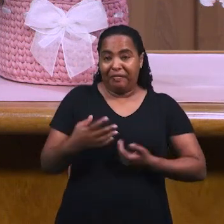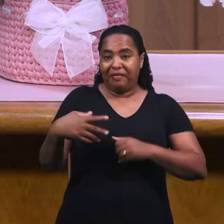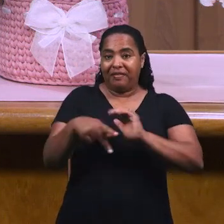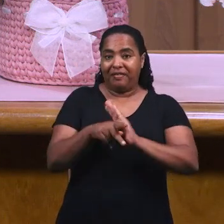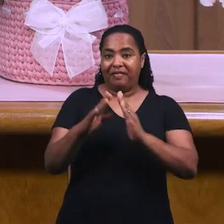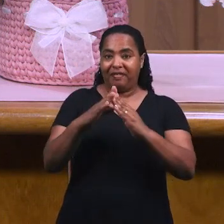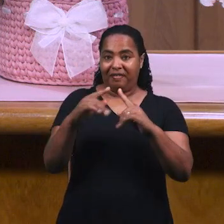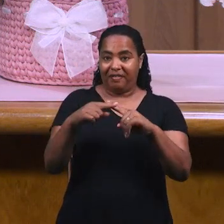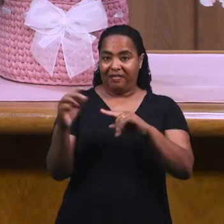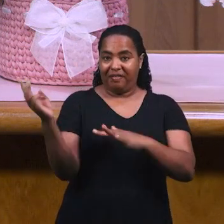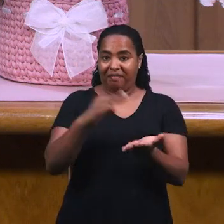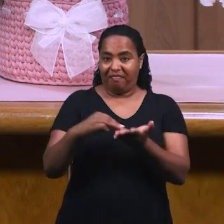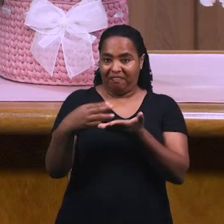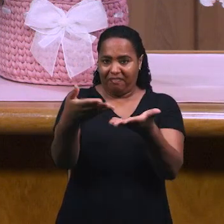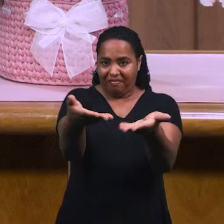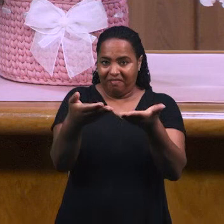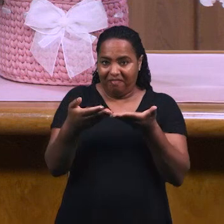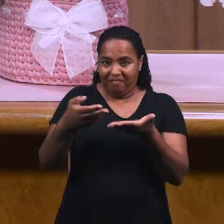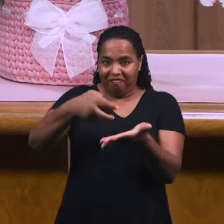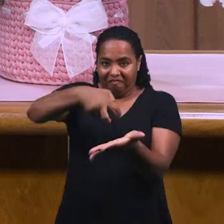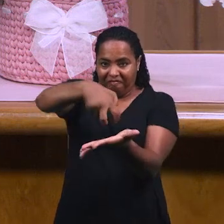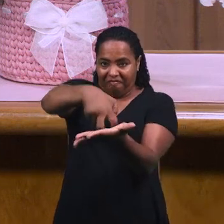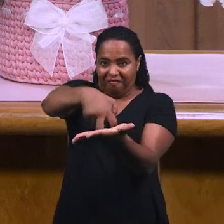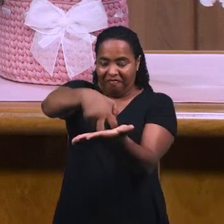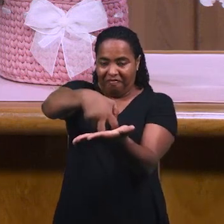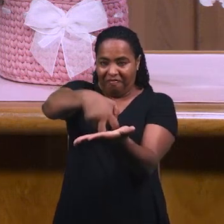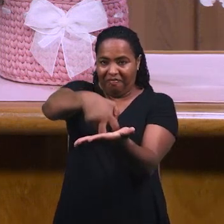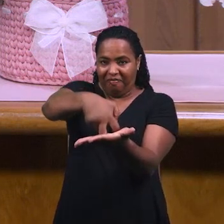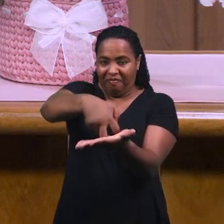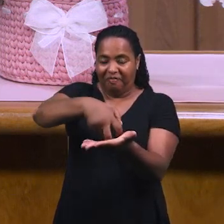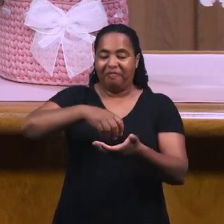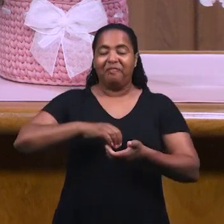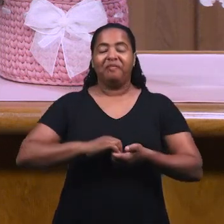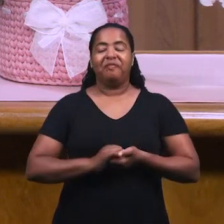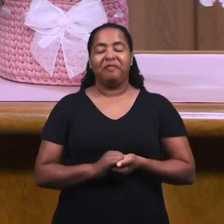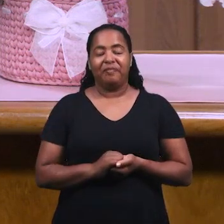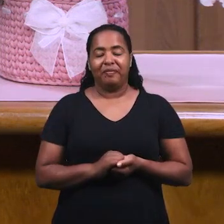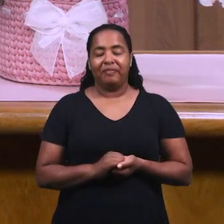chrétienne Maranatha, j'invite à se mettre à genoux en ce moment.